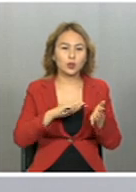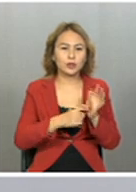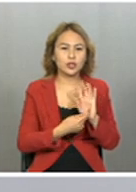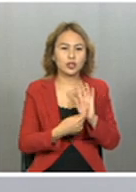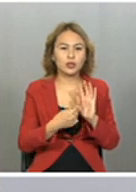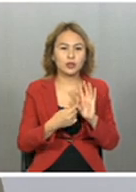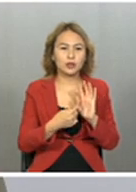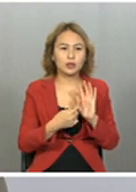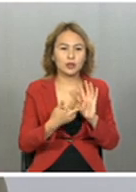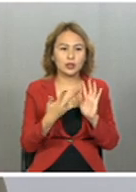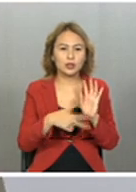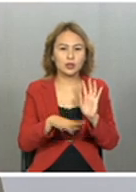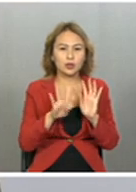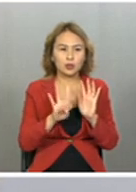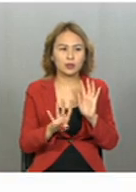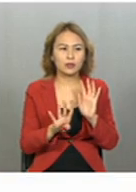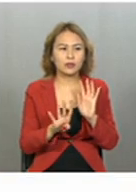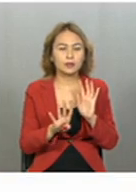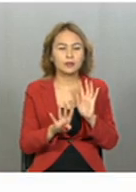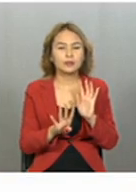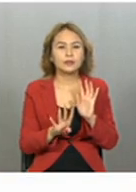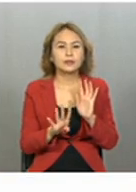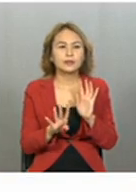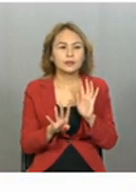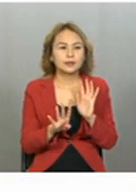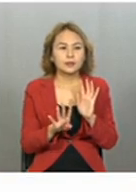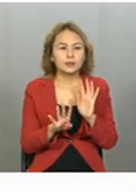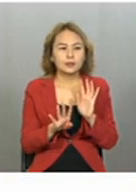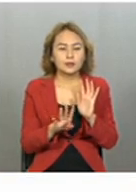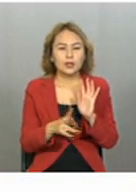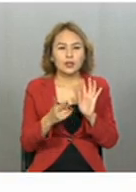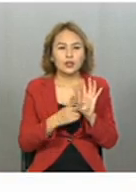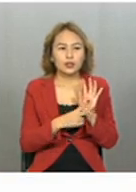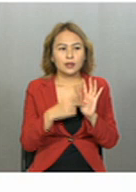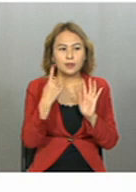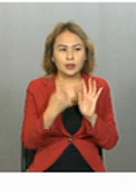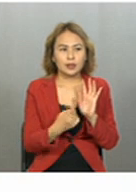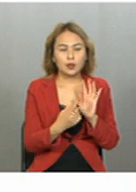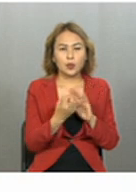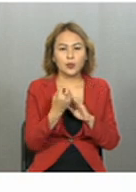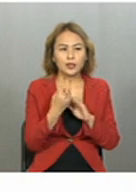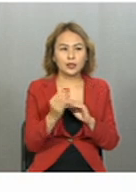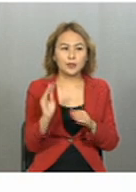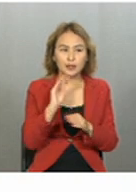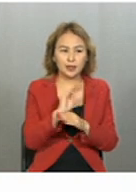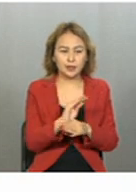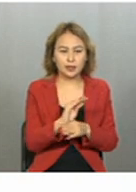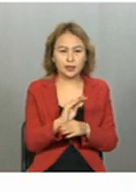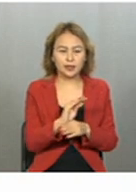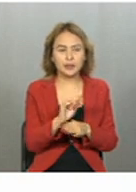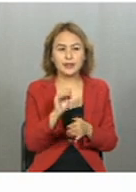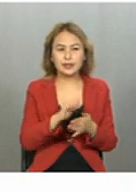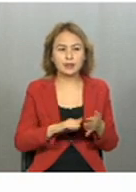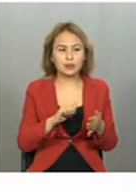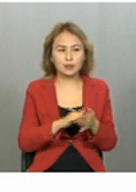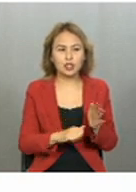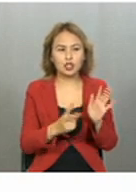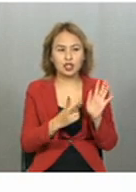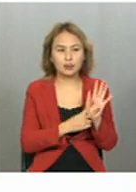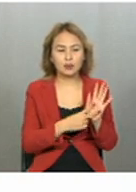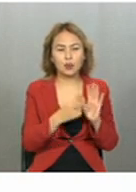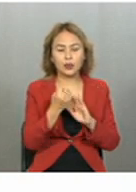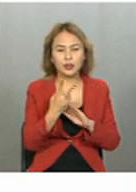бізге 84-ті береді. Яғни ортақ бөлім. Ал 7-ден 1-ге 12-ден беремін. Себебі 7 мен 12-нің